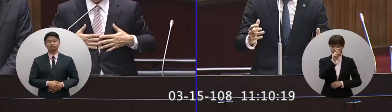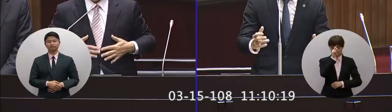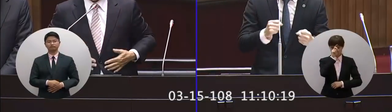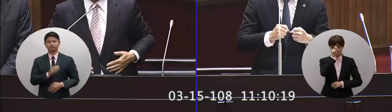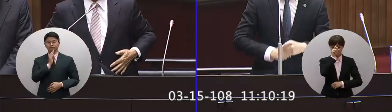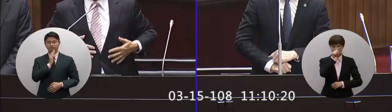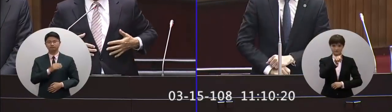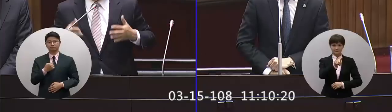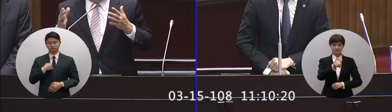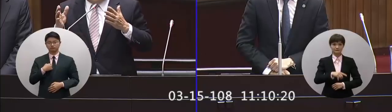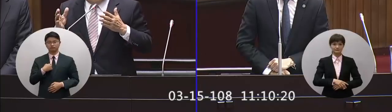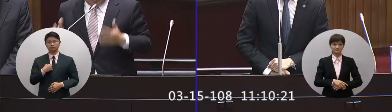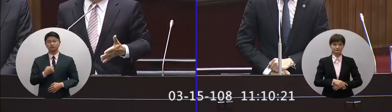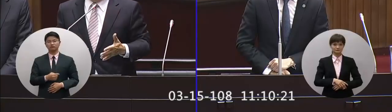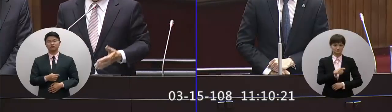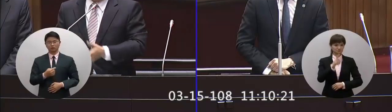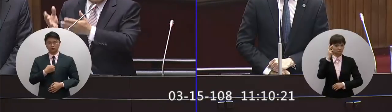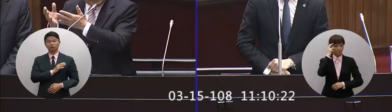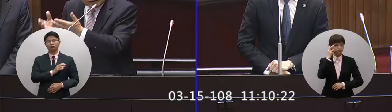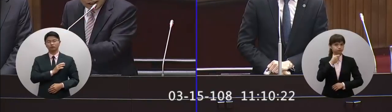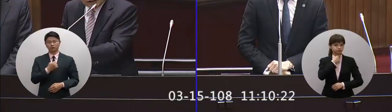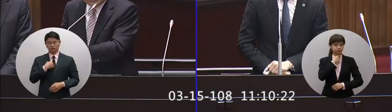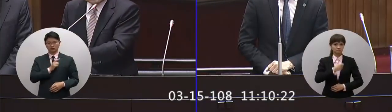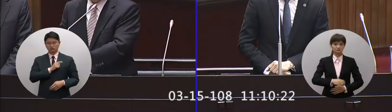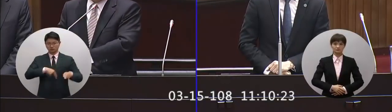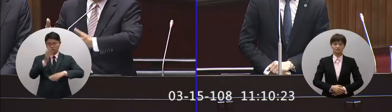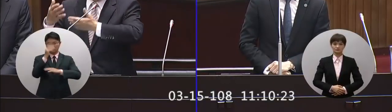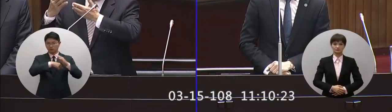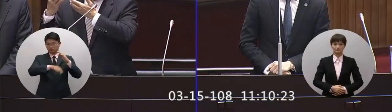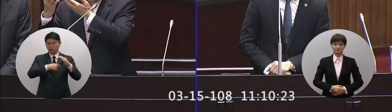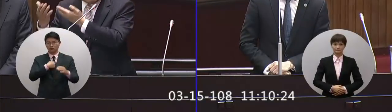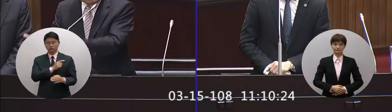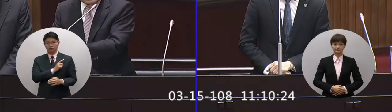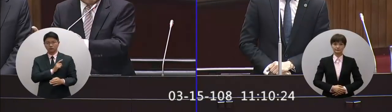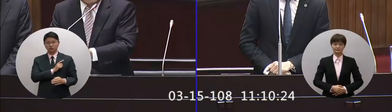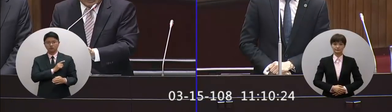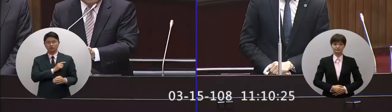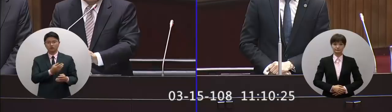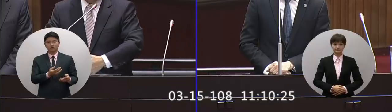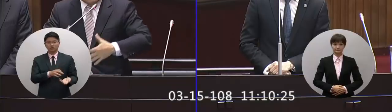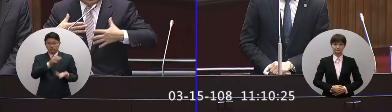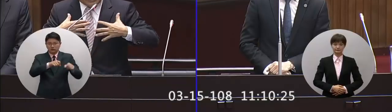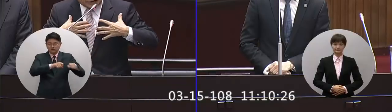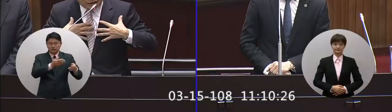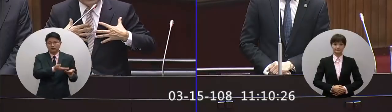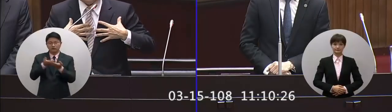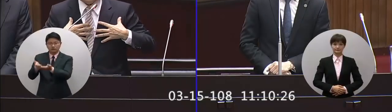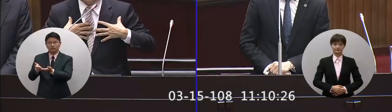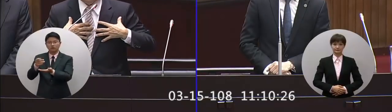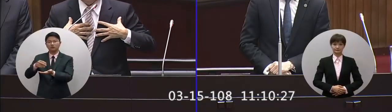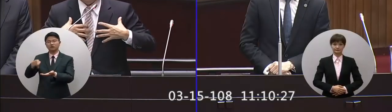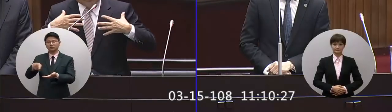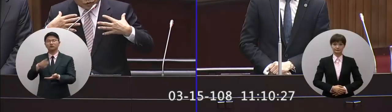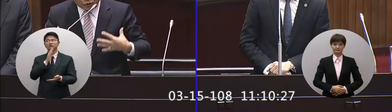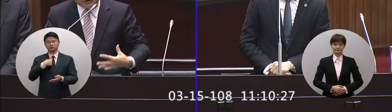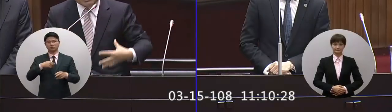家己爱坚持家己的这个态度。 当然，啊，行政院之所以送出草案来，就是这是行